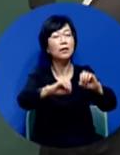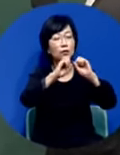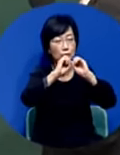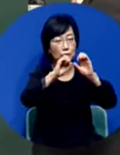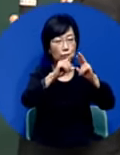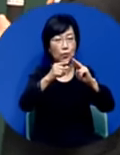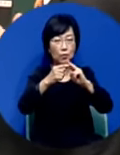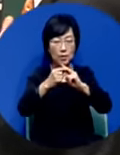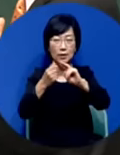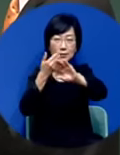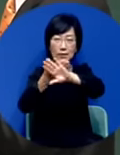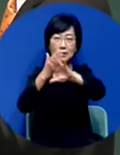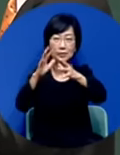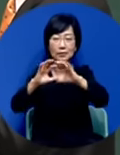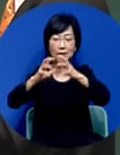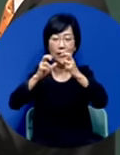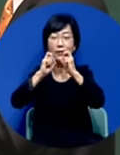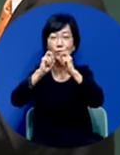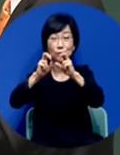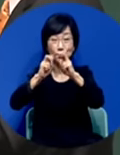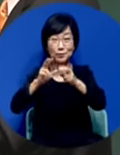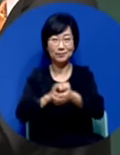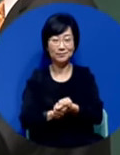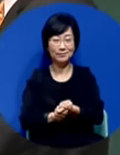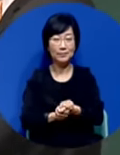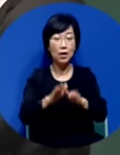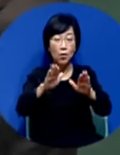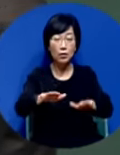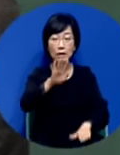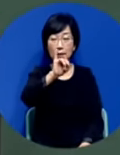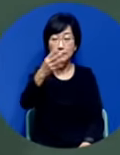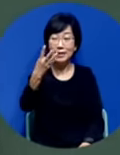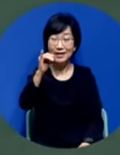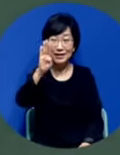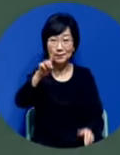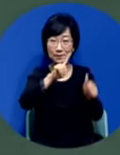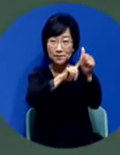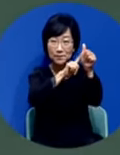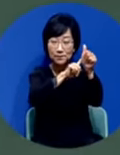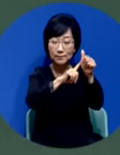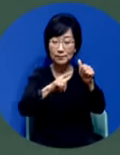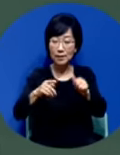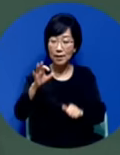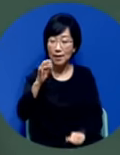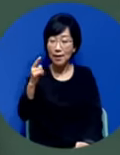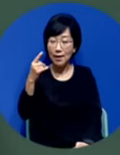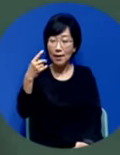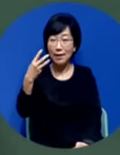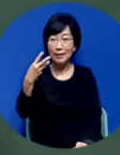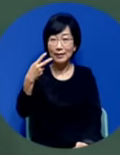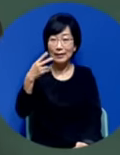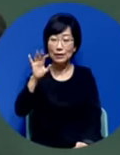能解决这个的就是福音，这就是传道宣教。 빌립과 에티오피아 내시의 만남은 그냥 만남이 아닙니다.